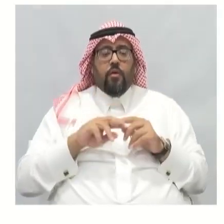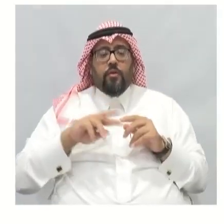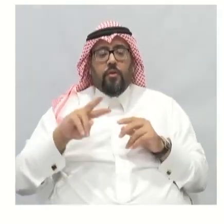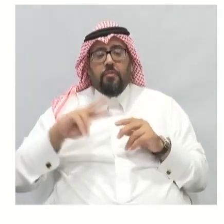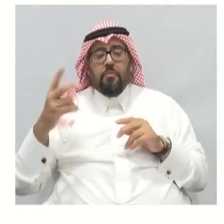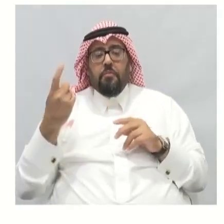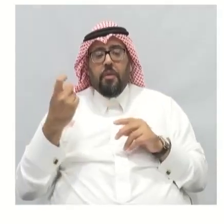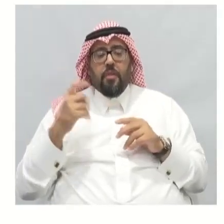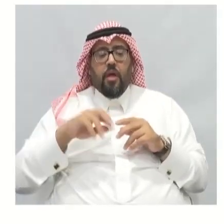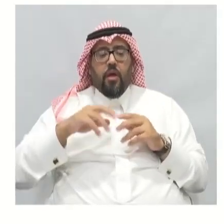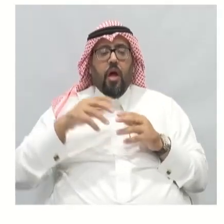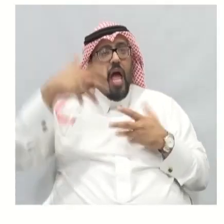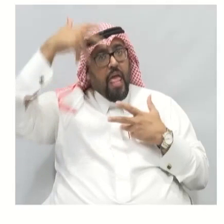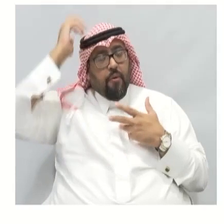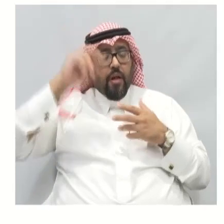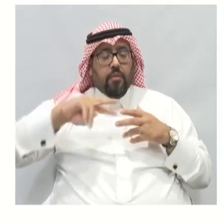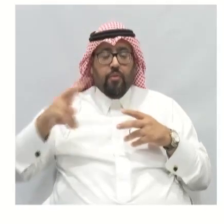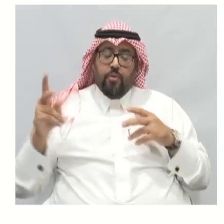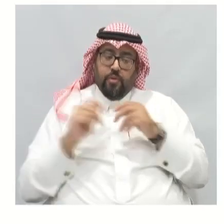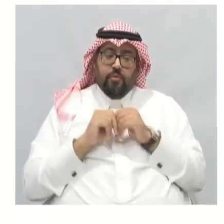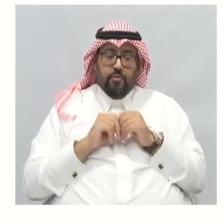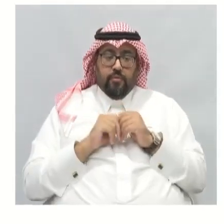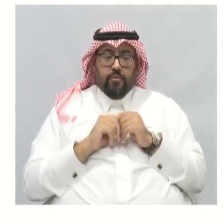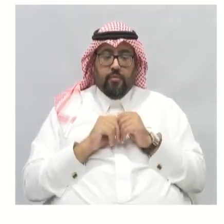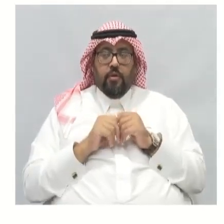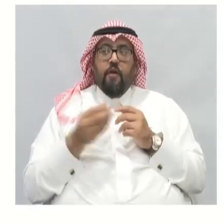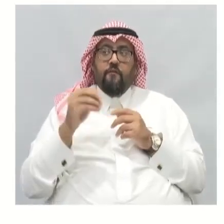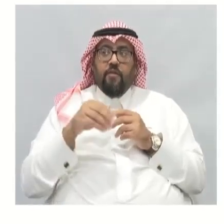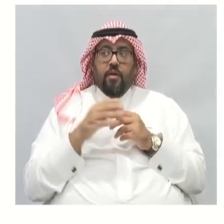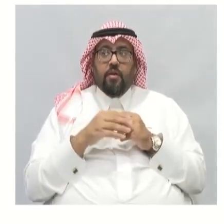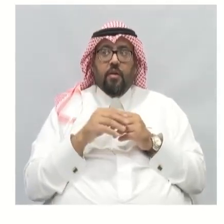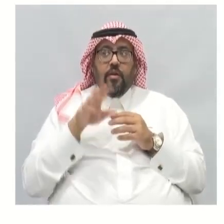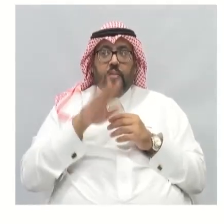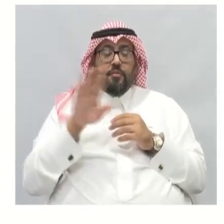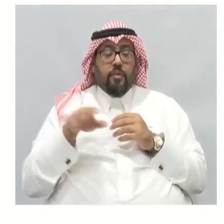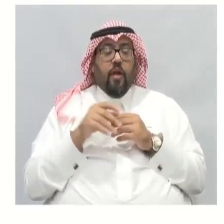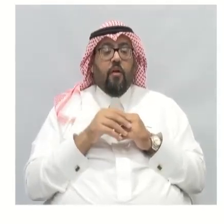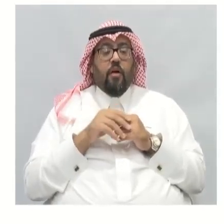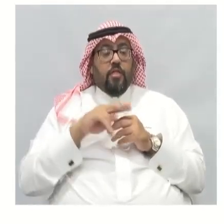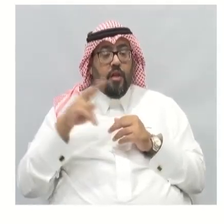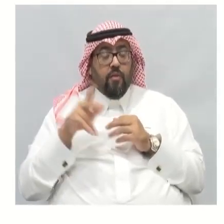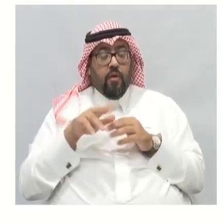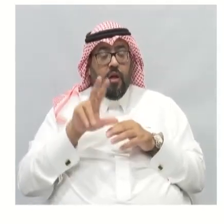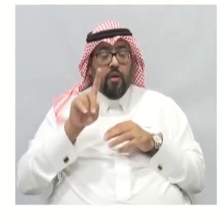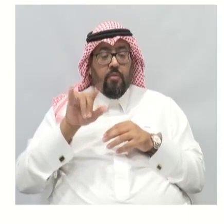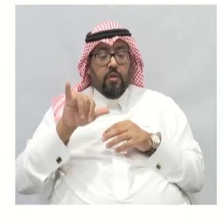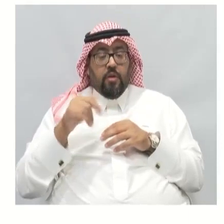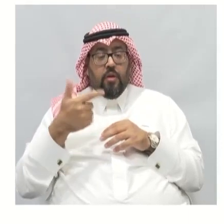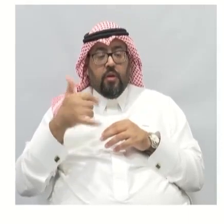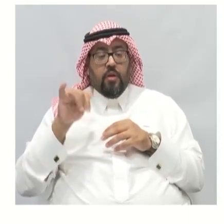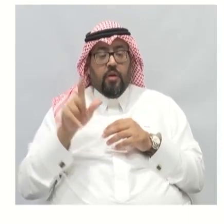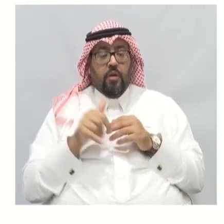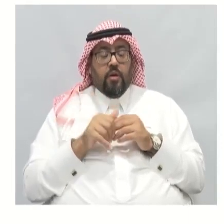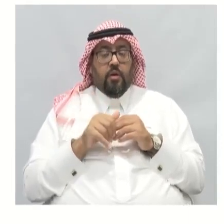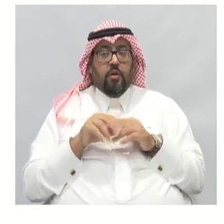الانواع من الحيوانات ايضا ترتب هذا التنوع البيئي ل